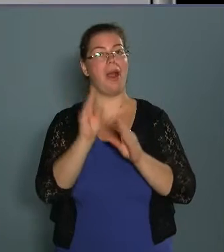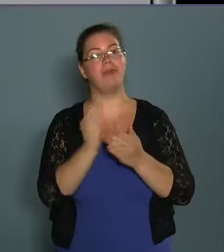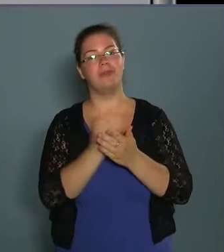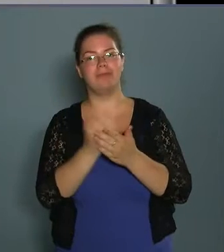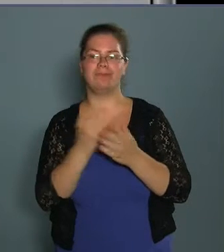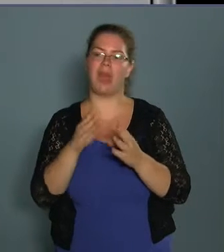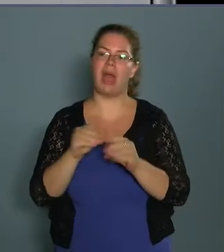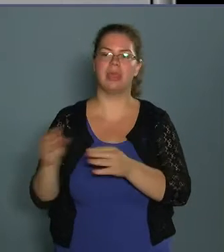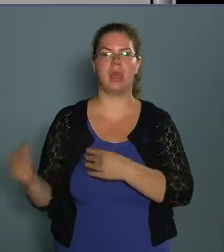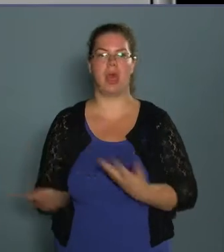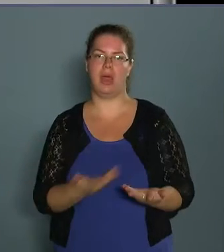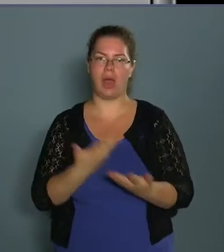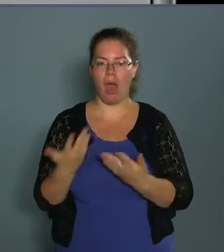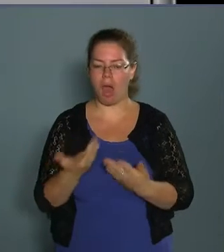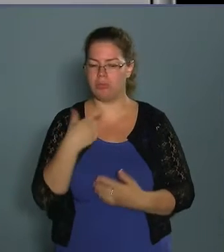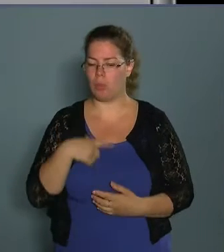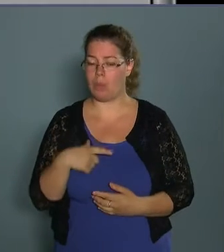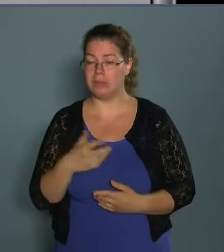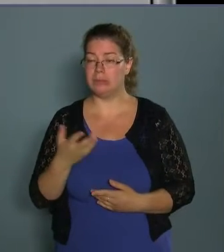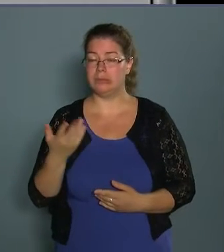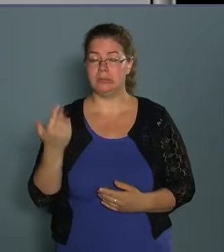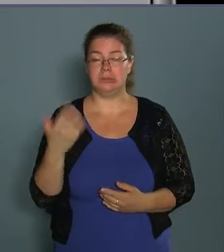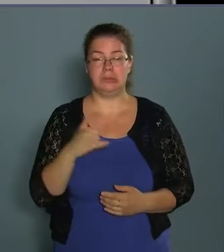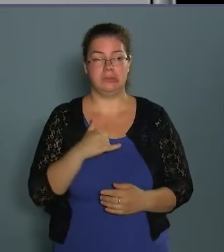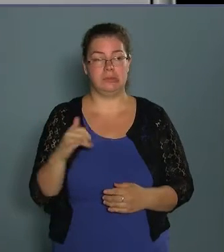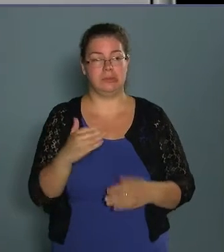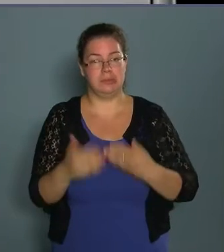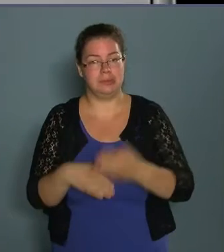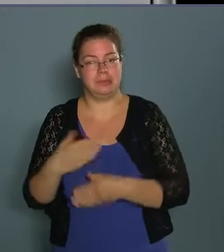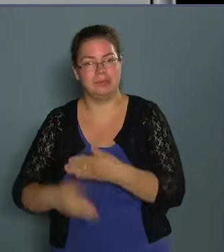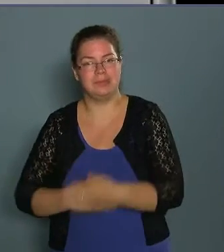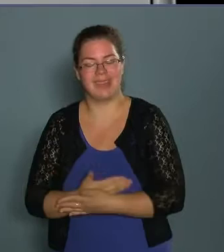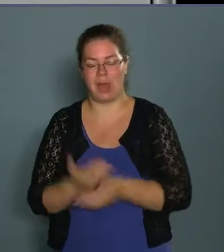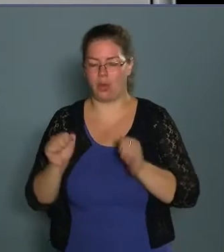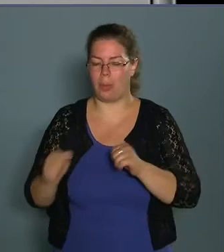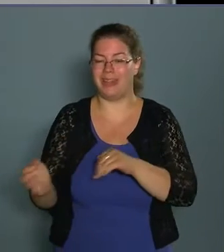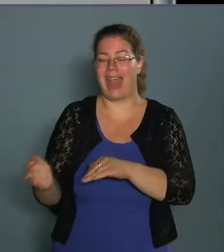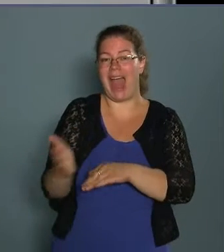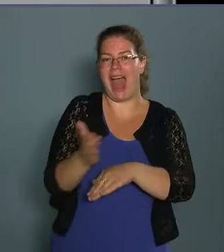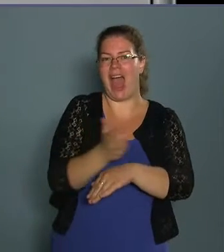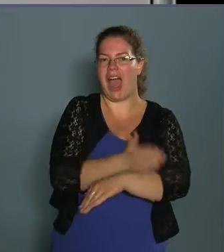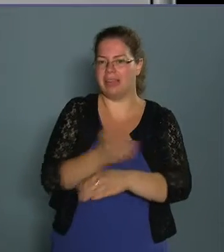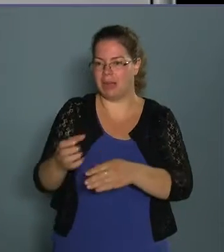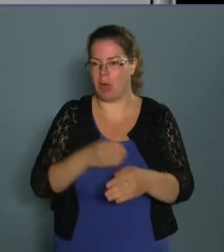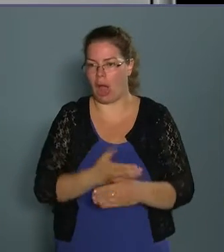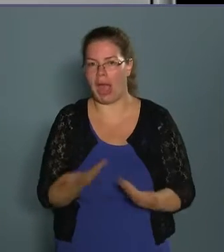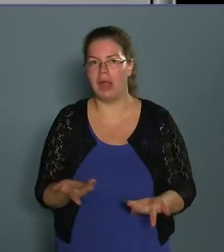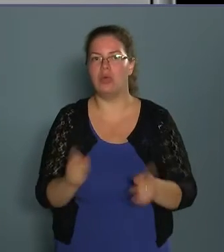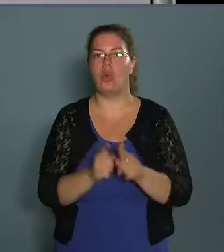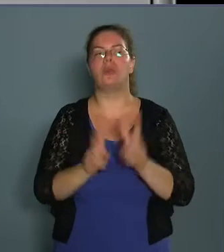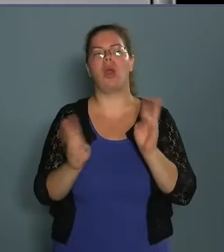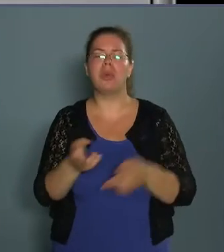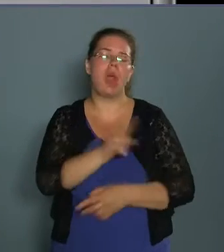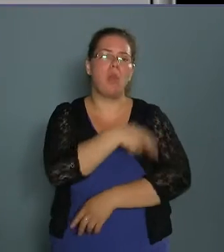tekinthető létesítmény az elmúlt évek során rendkívül komoly hátrányba került, úgy, ahogy egyébként